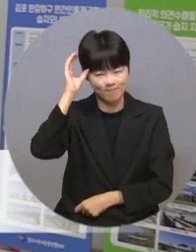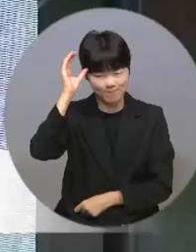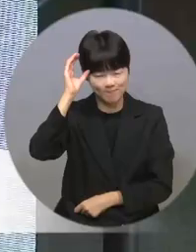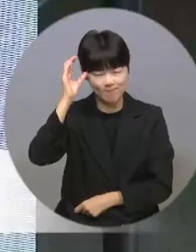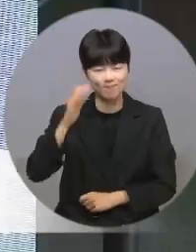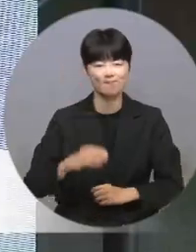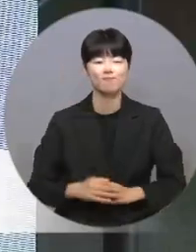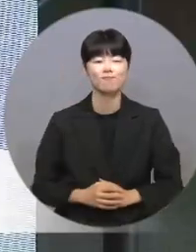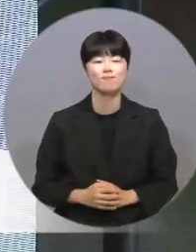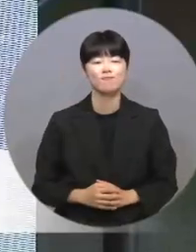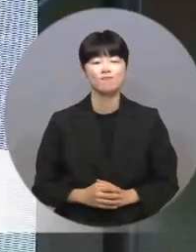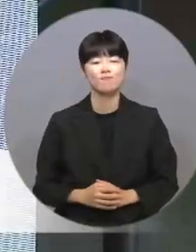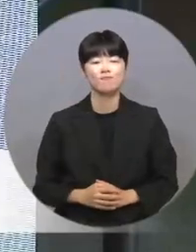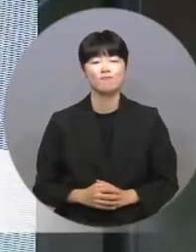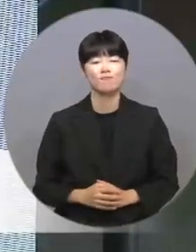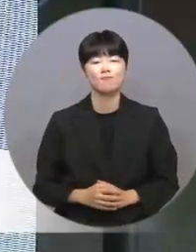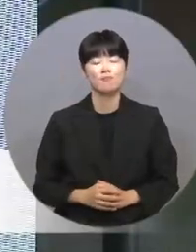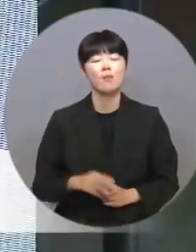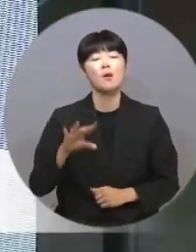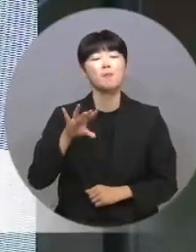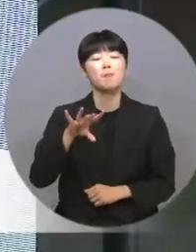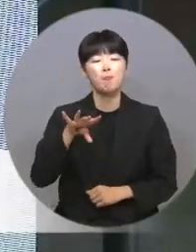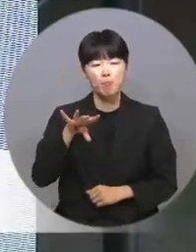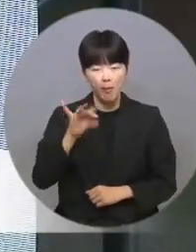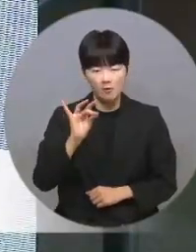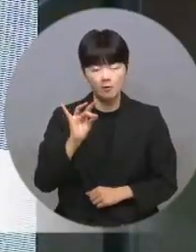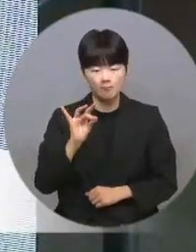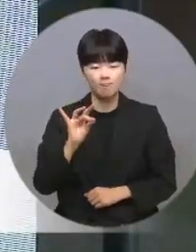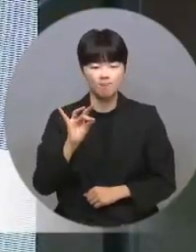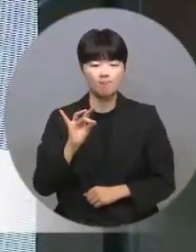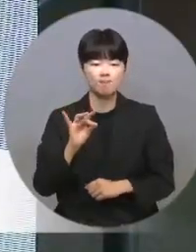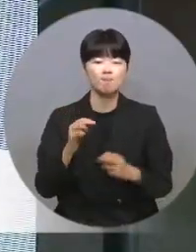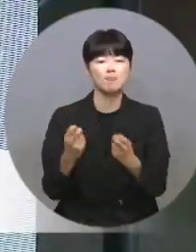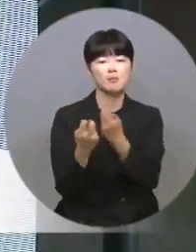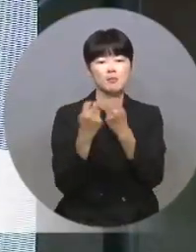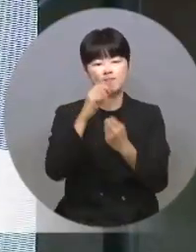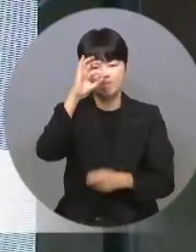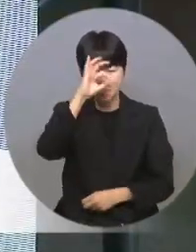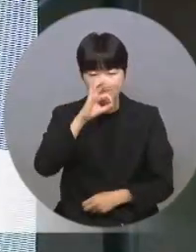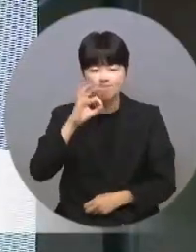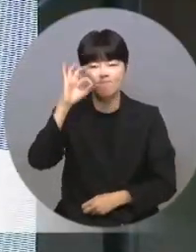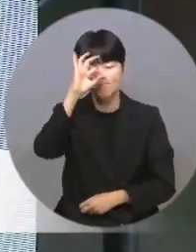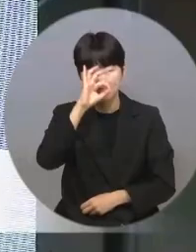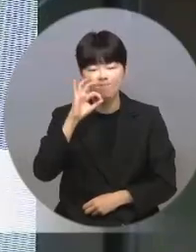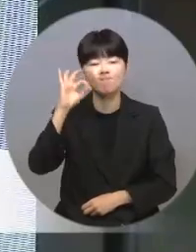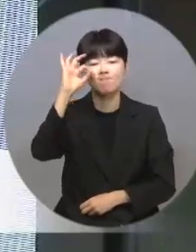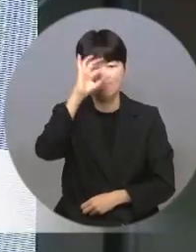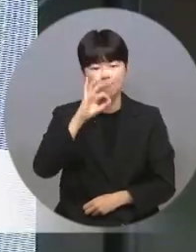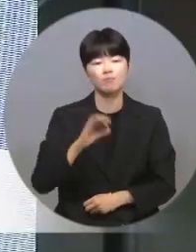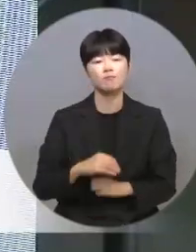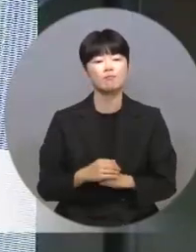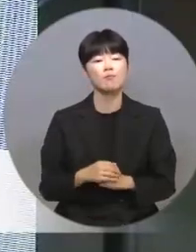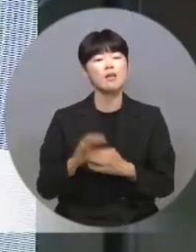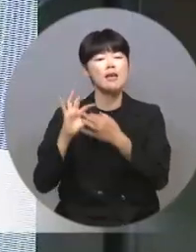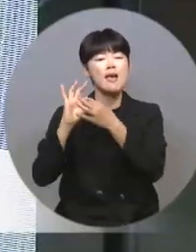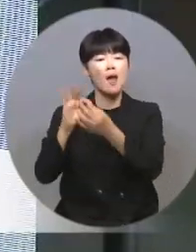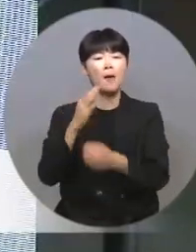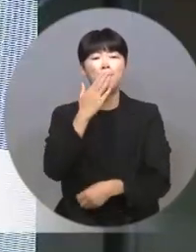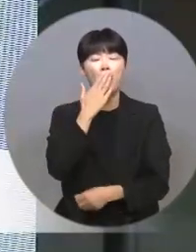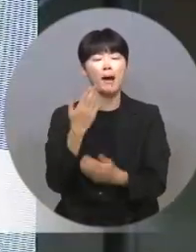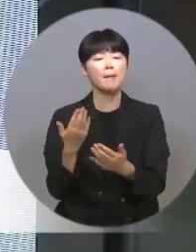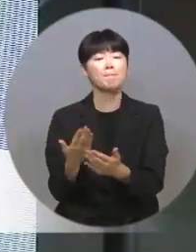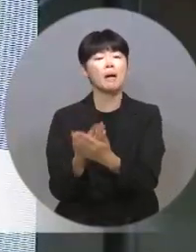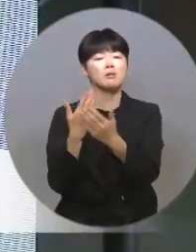기대합니다. 선제적 대응으로 지속가능 발전의 길을 열어나가겠습니다.